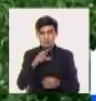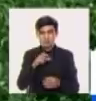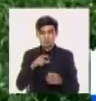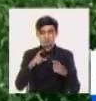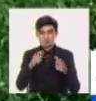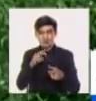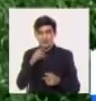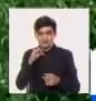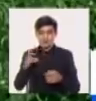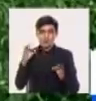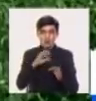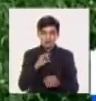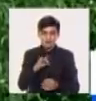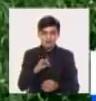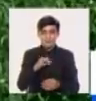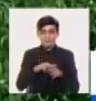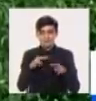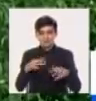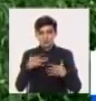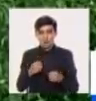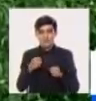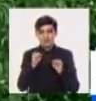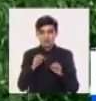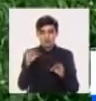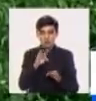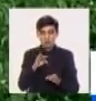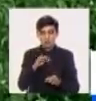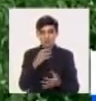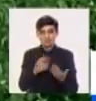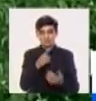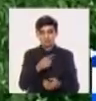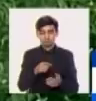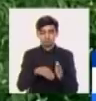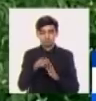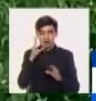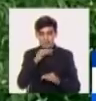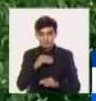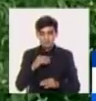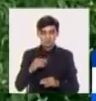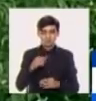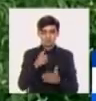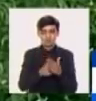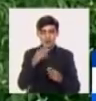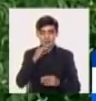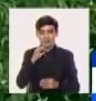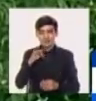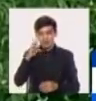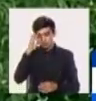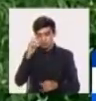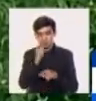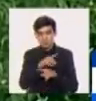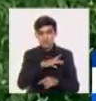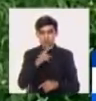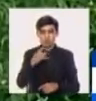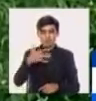денсаулық сақтау министрінің ерекше мәртебеге ие болатын баса айтты. Енді Алексей Цой мемлекет басшысының тапсырмасымен бөлінген